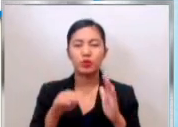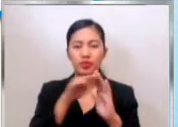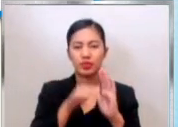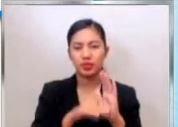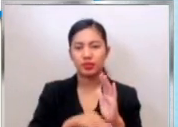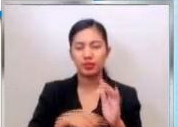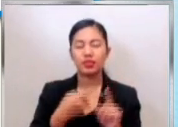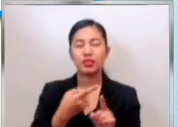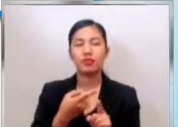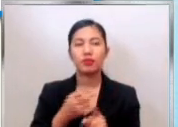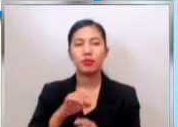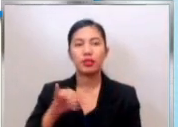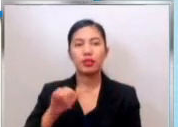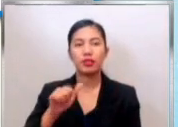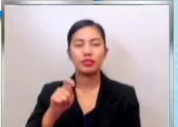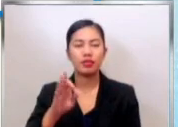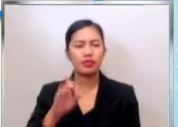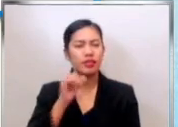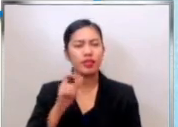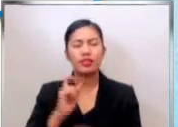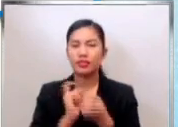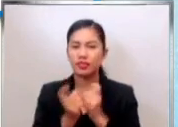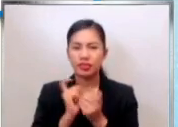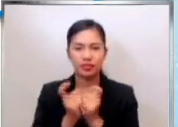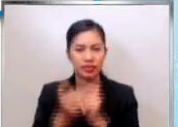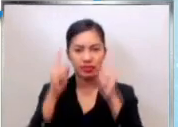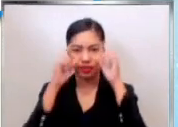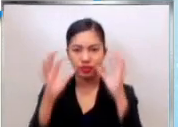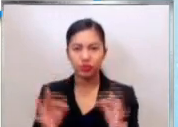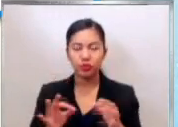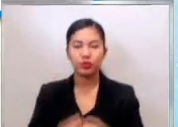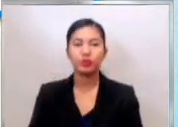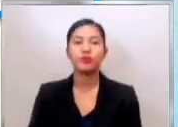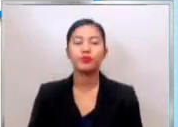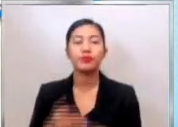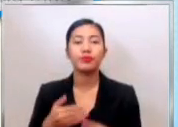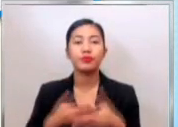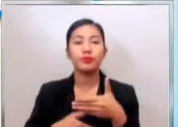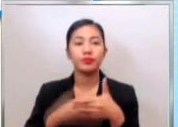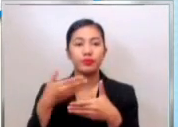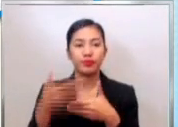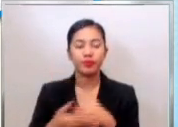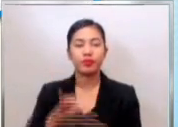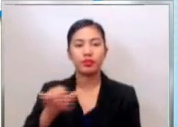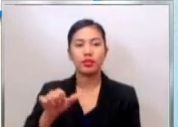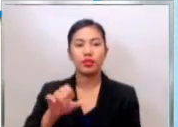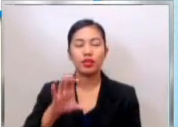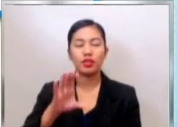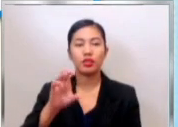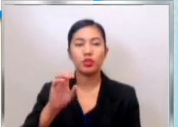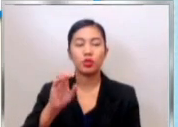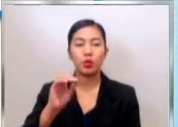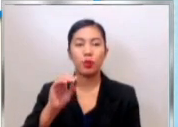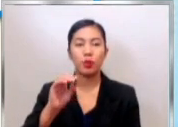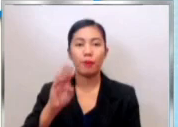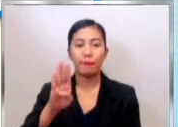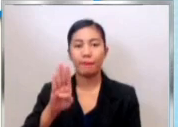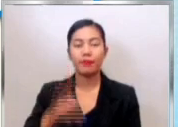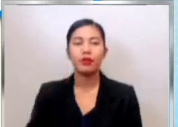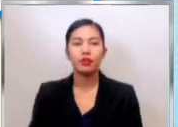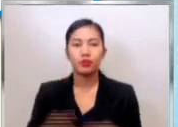yung pabago-bago ang desisyon. Para naman kay Jacob Evangelista, pwede ang